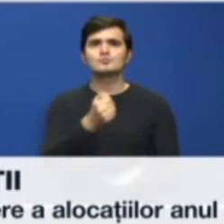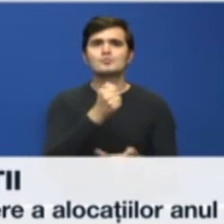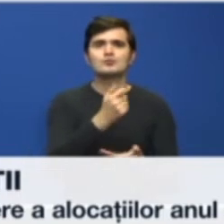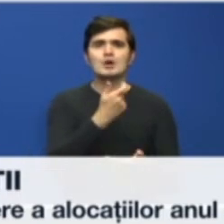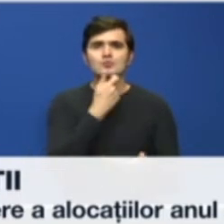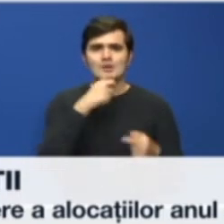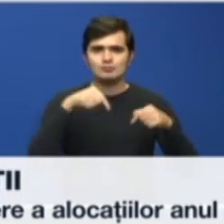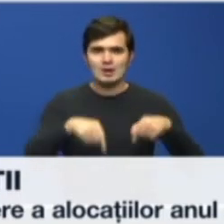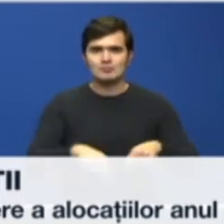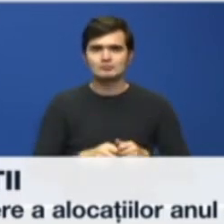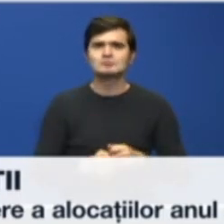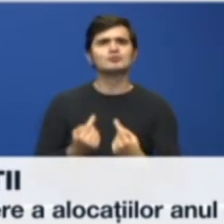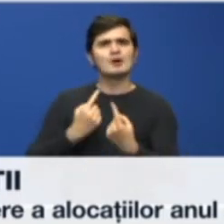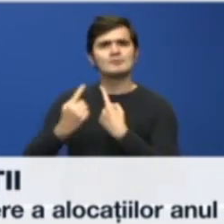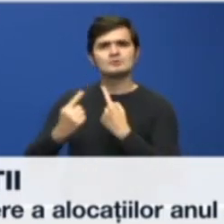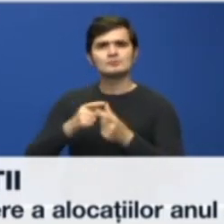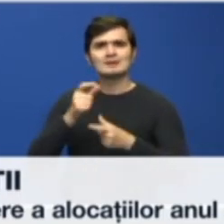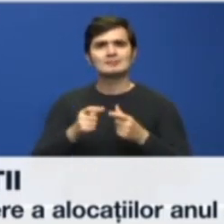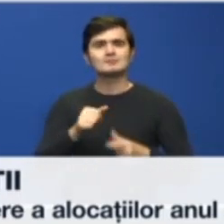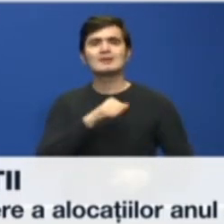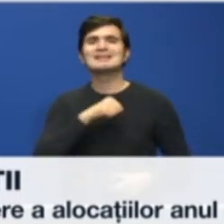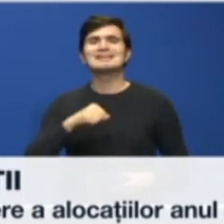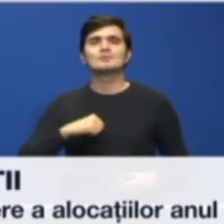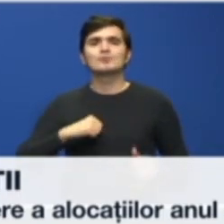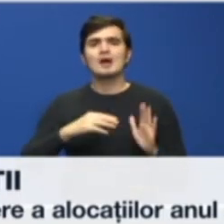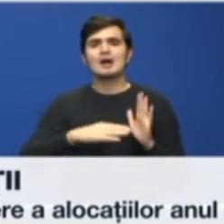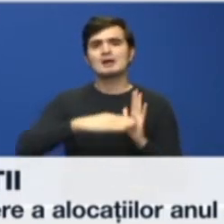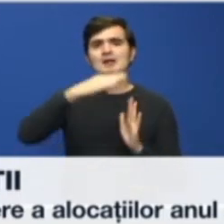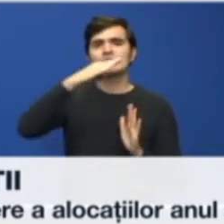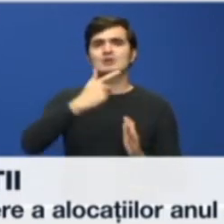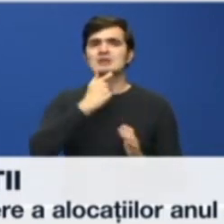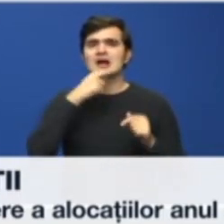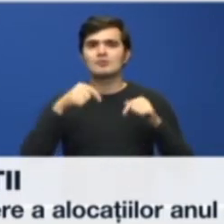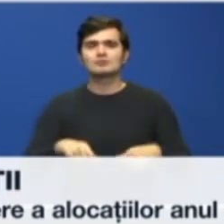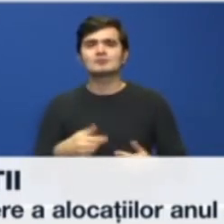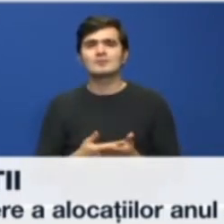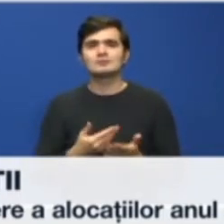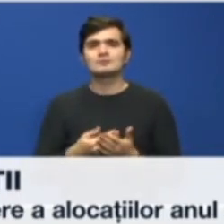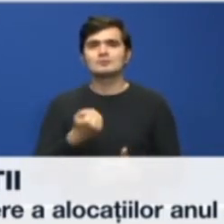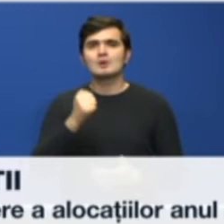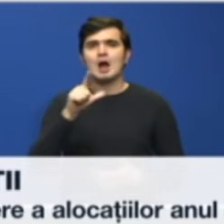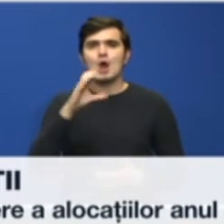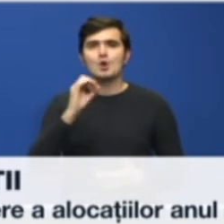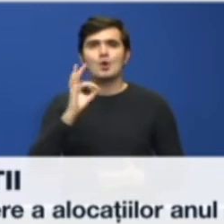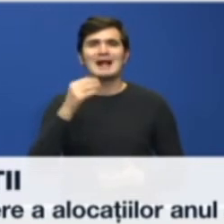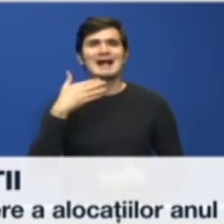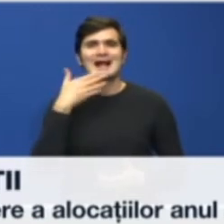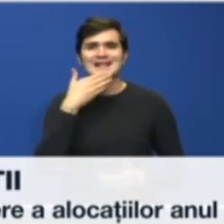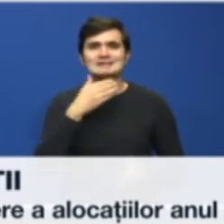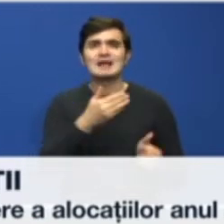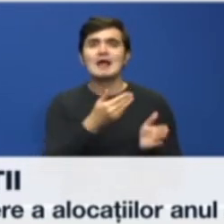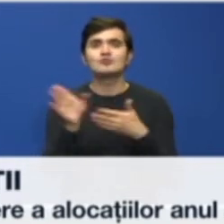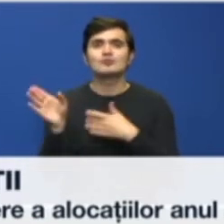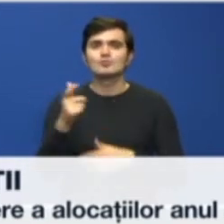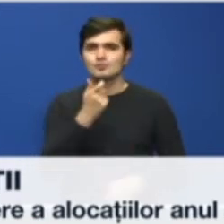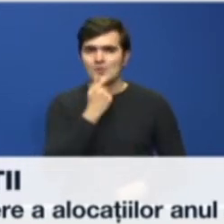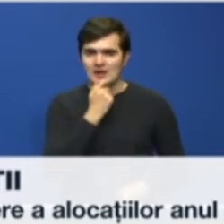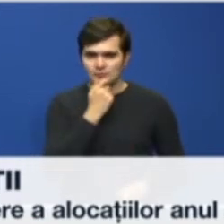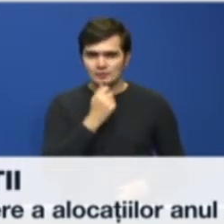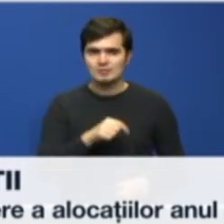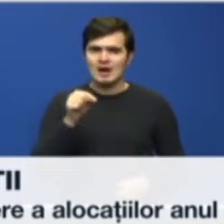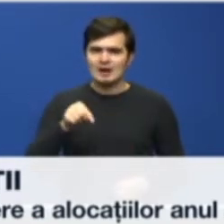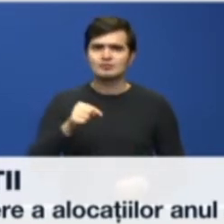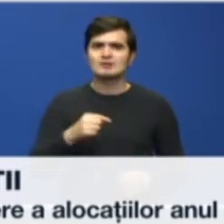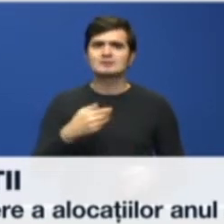acesta. Am discutat despre o singură creștere anul acesta a alocațiilor, la începutul anului, care va